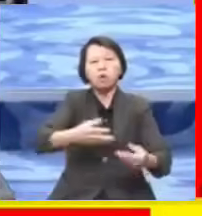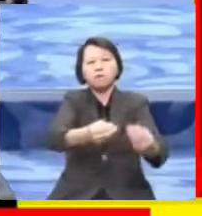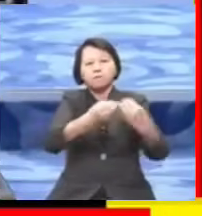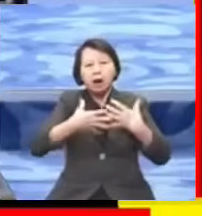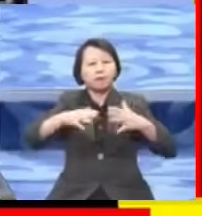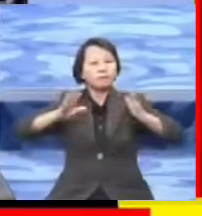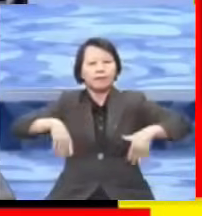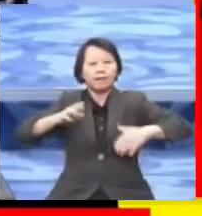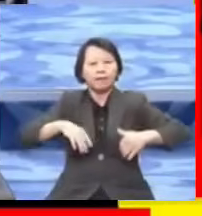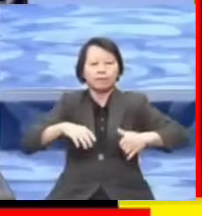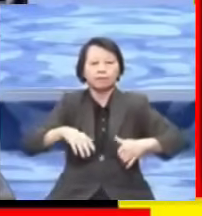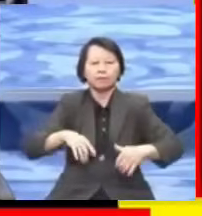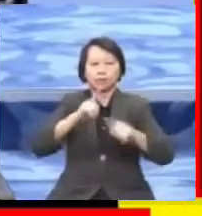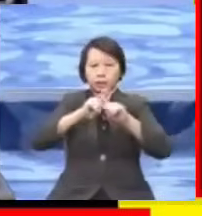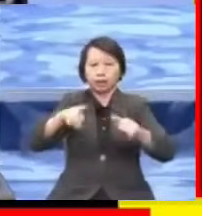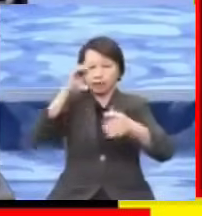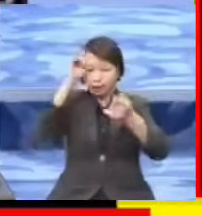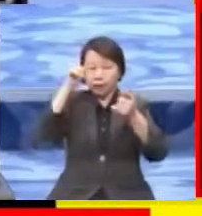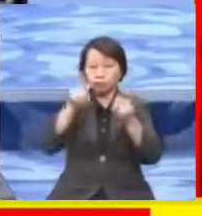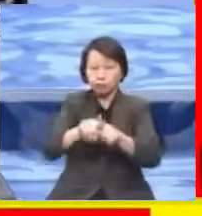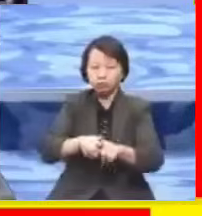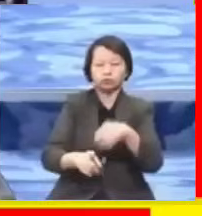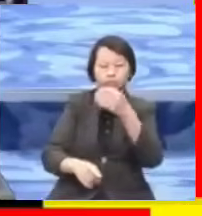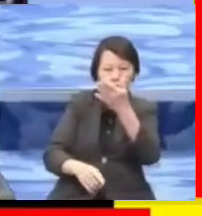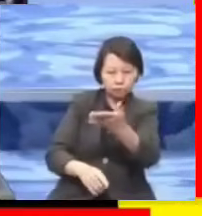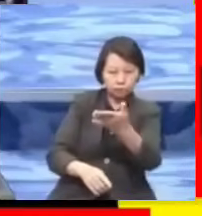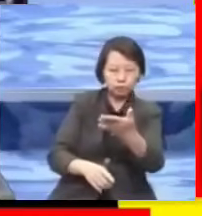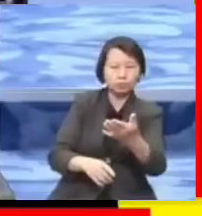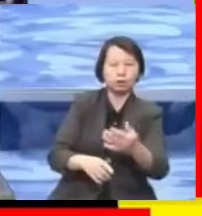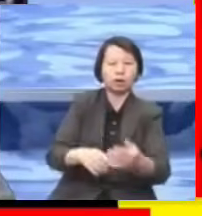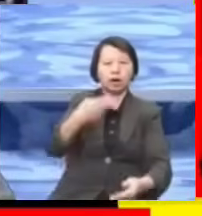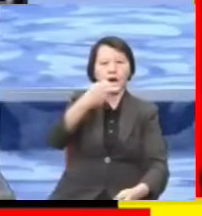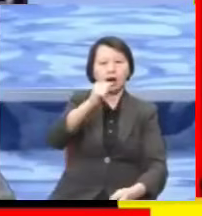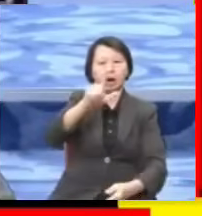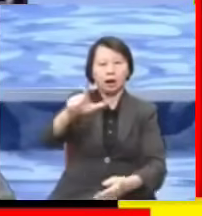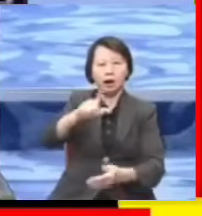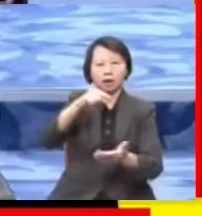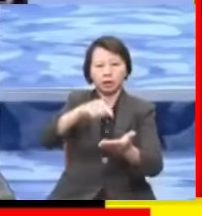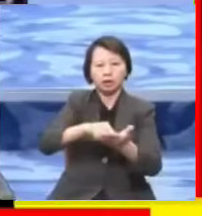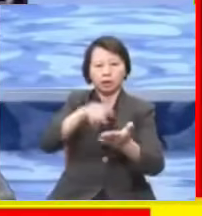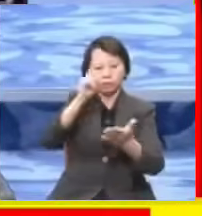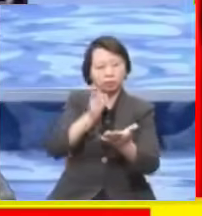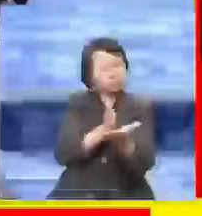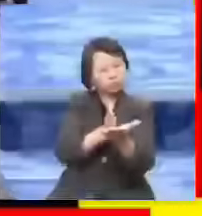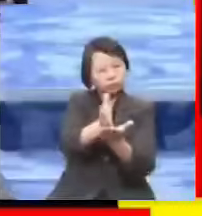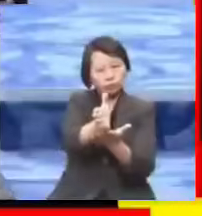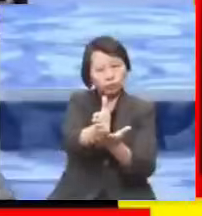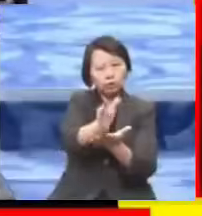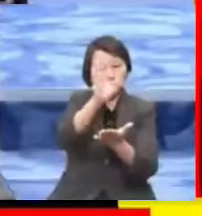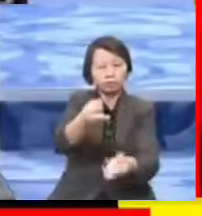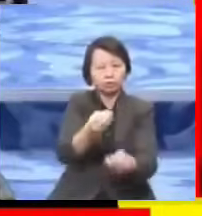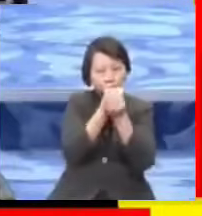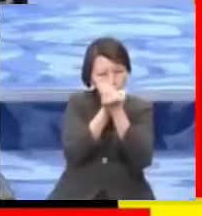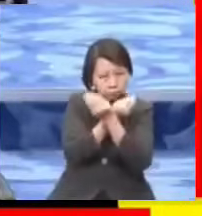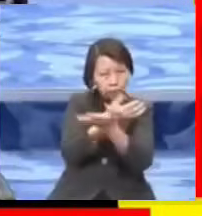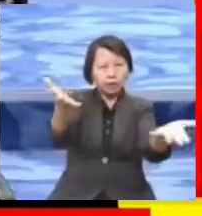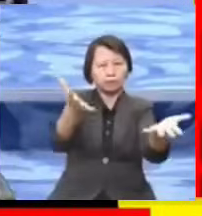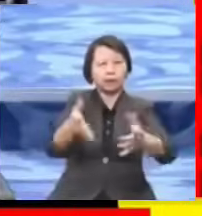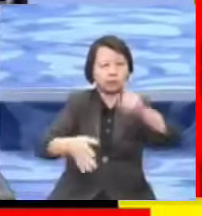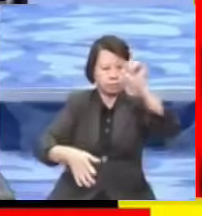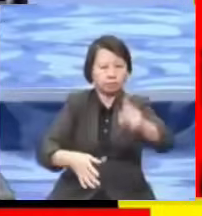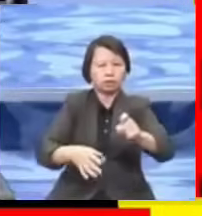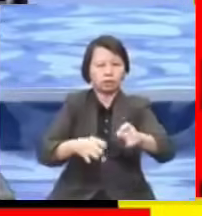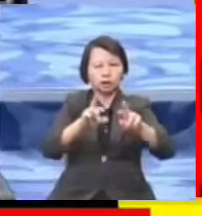dimaklumkan. Tapi saya setuju dengan Yang Berhormat bahawa hal-hal seperti ini harus telus dan dihebahkan